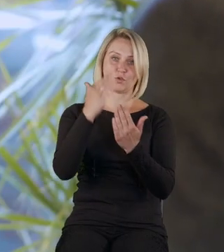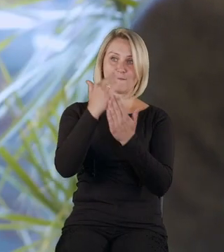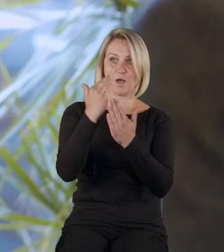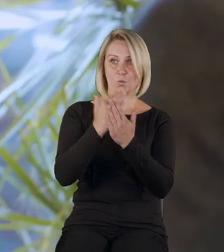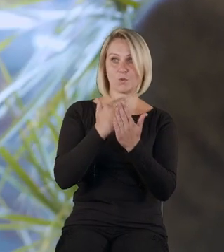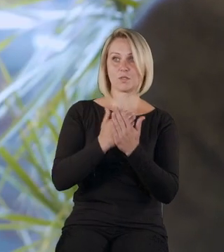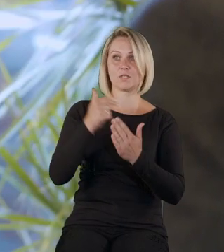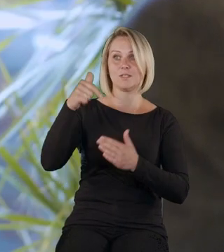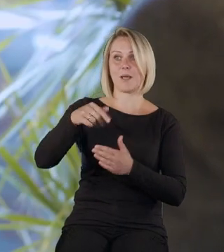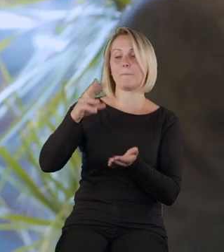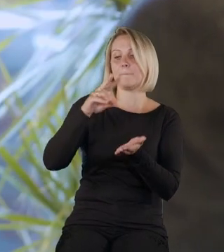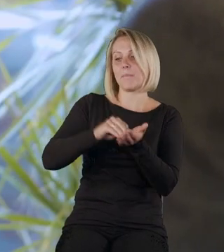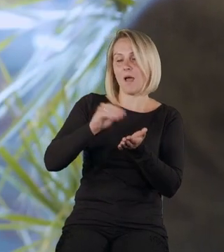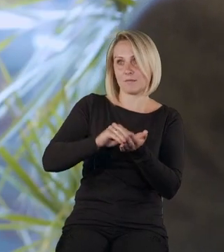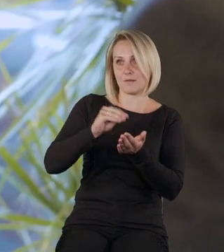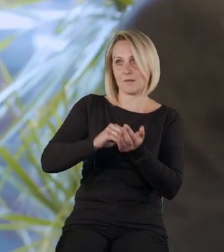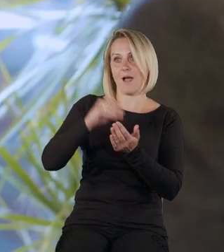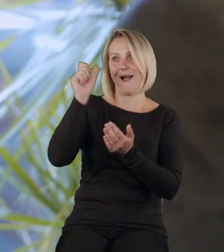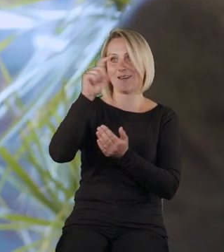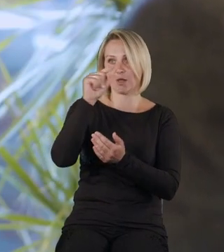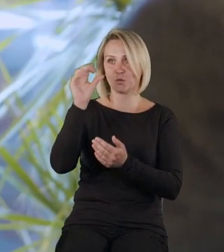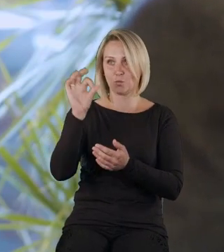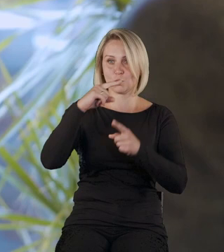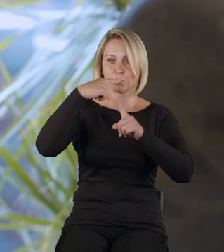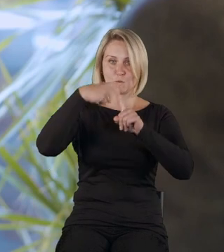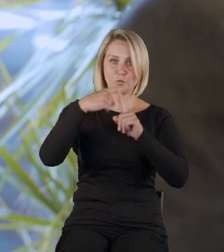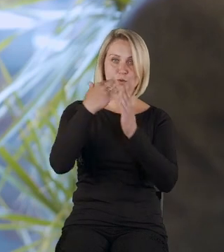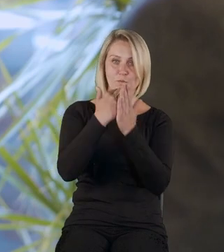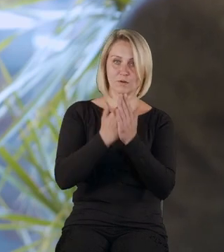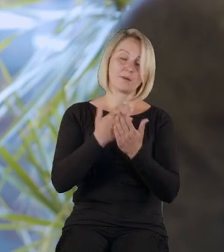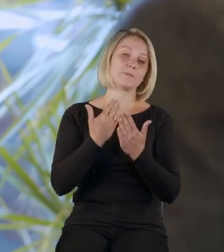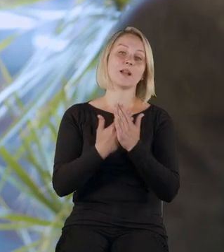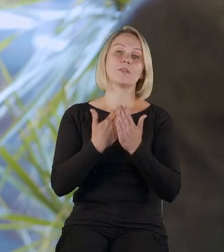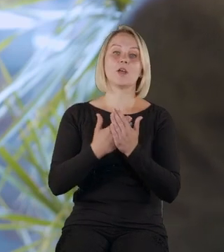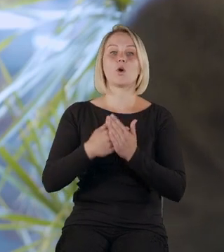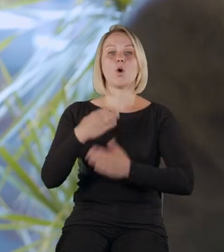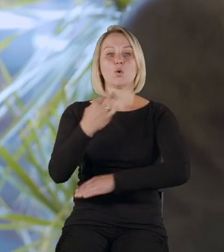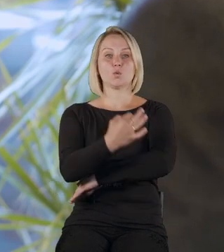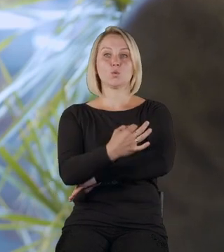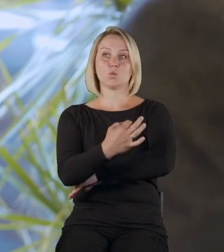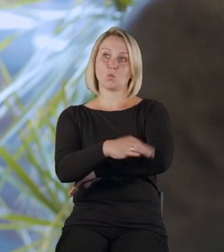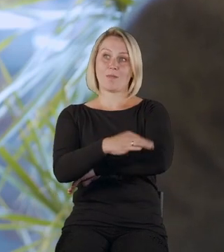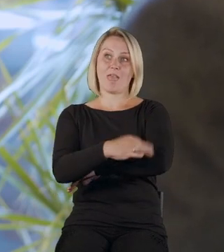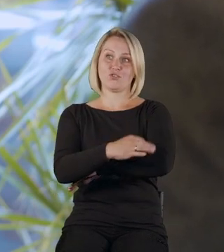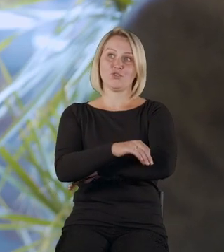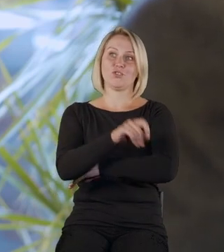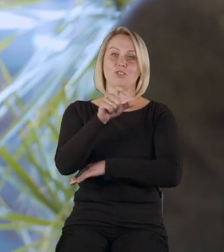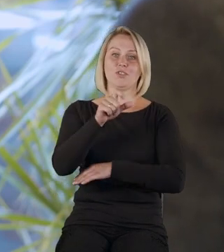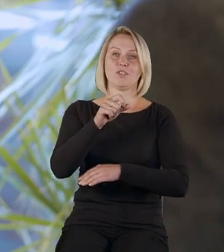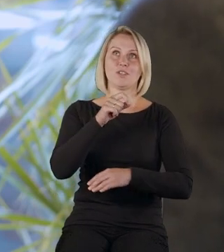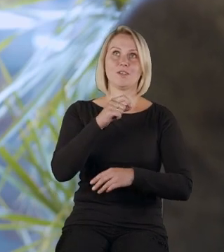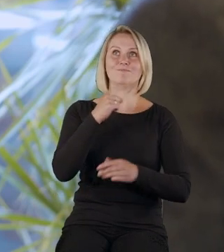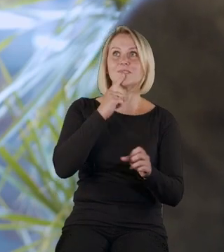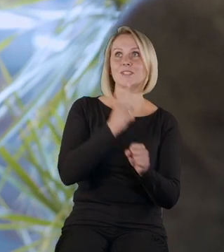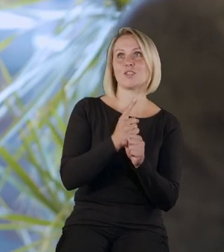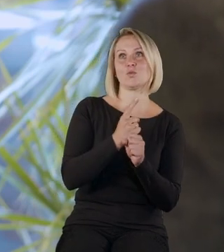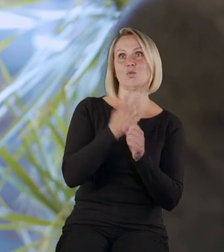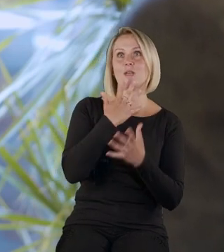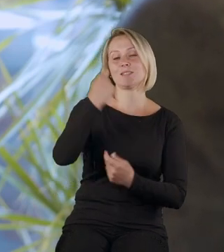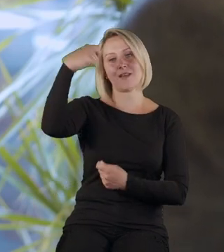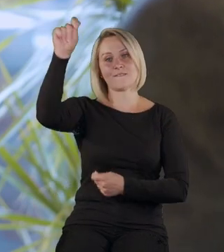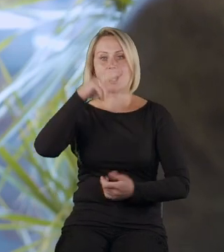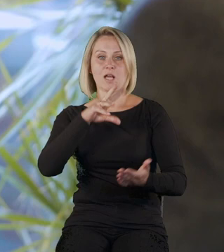odbycia praktyk w ramach programu Erasmus+. Dlatego studenci bardzo często decydują się na wyjazd na praktyki w ramach